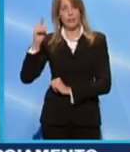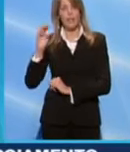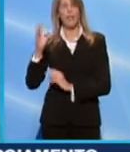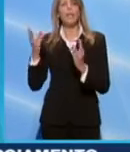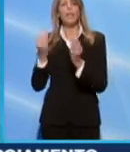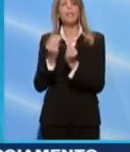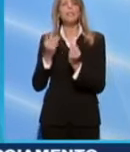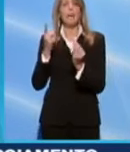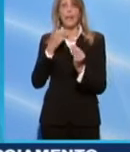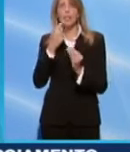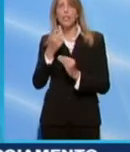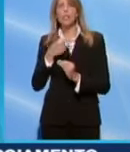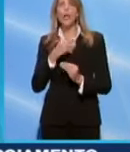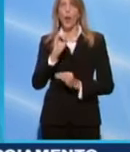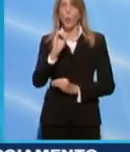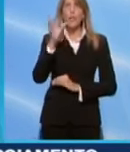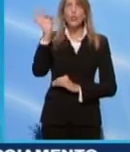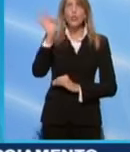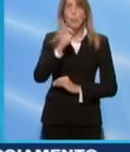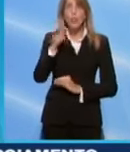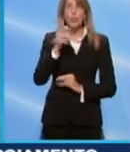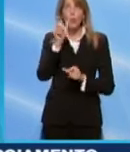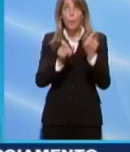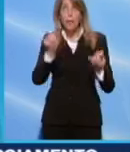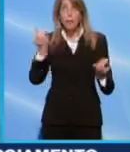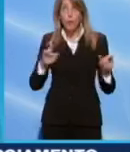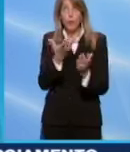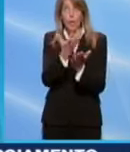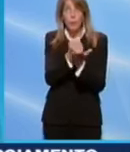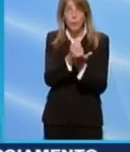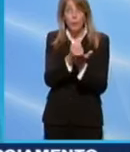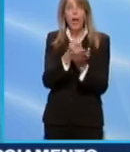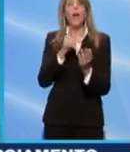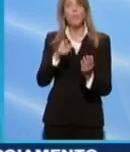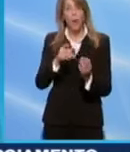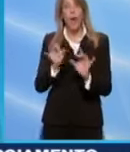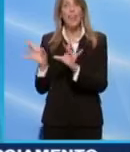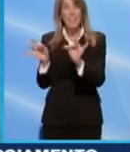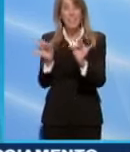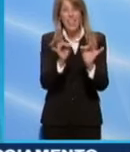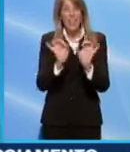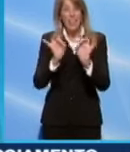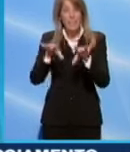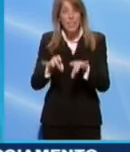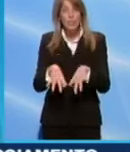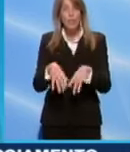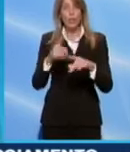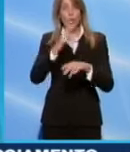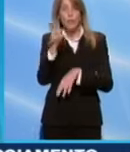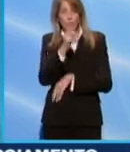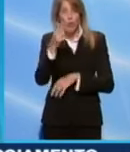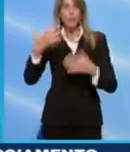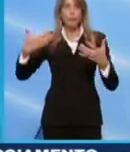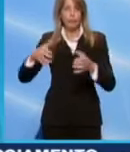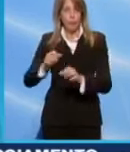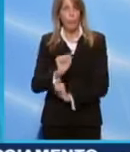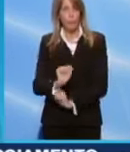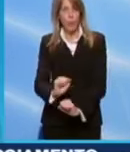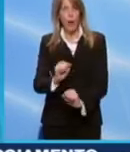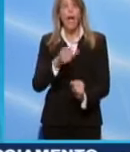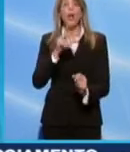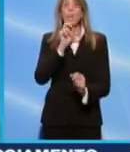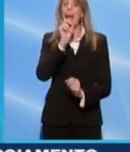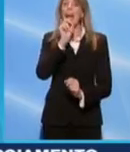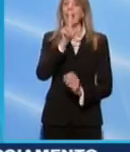15% una soglia già in grado di ridurre le infezioni e i decessi, ove il sistema di notifica di esposizione